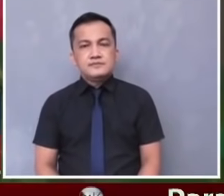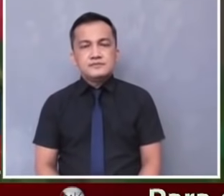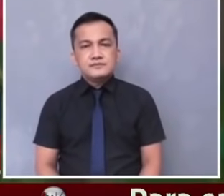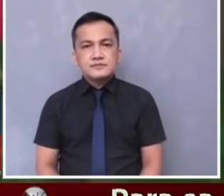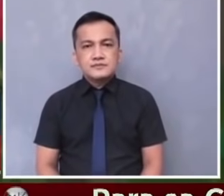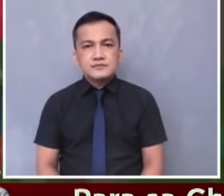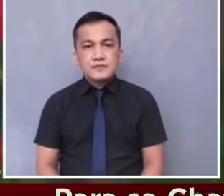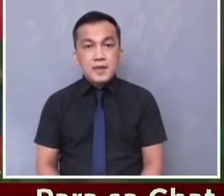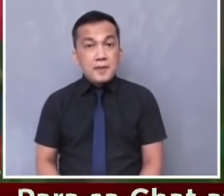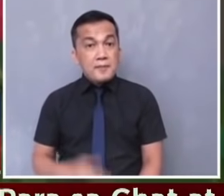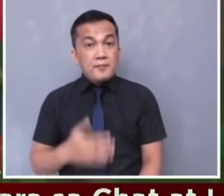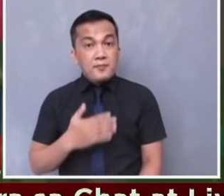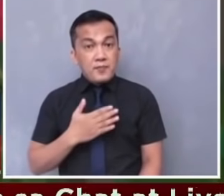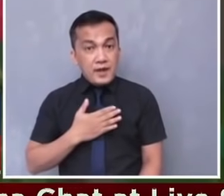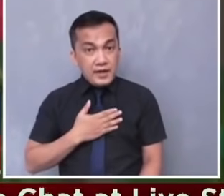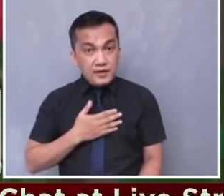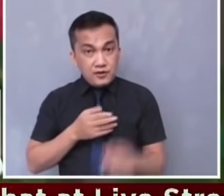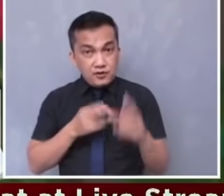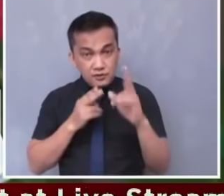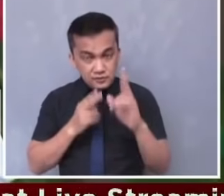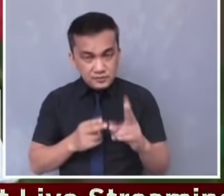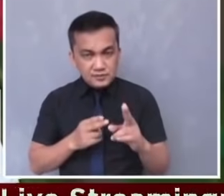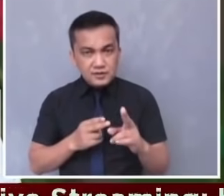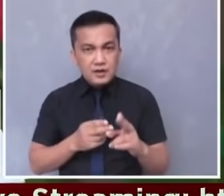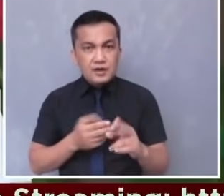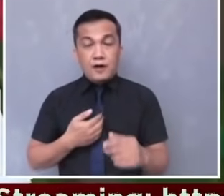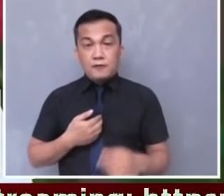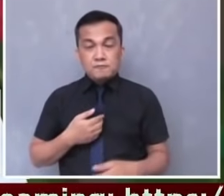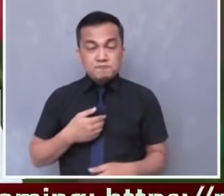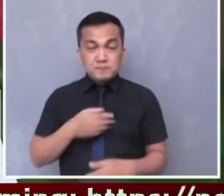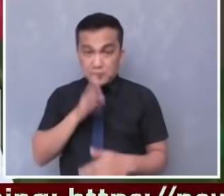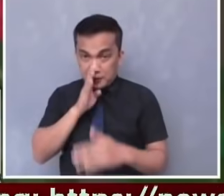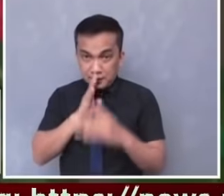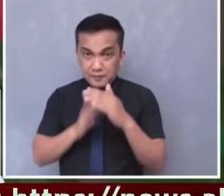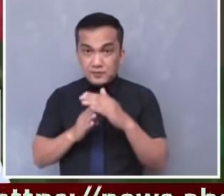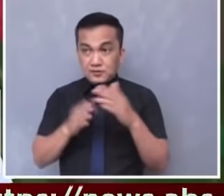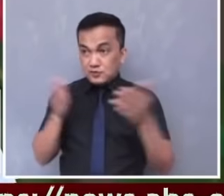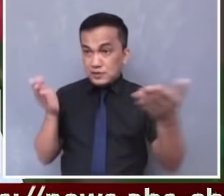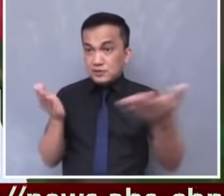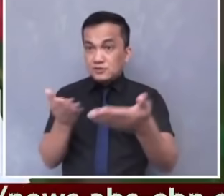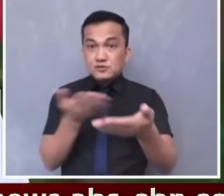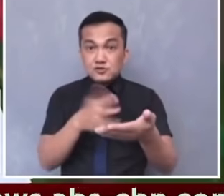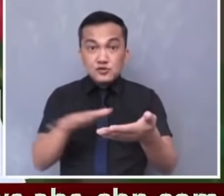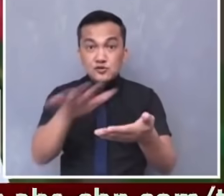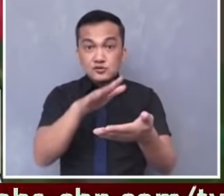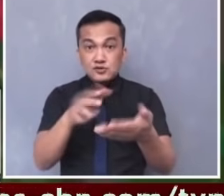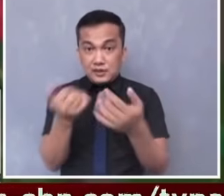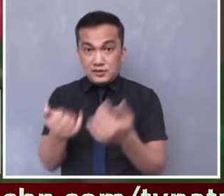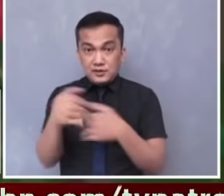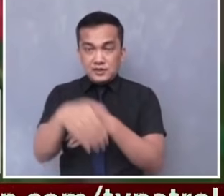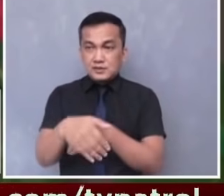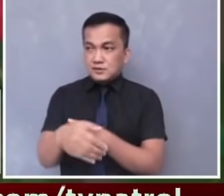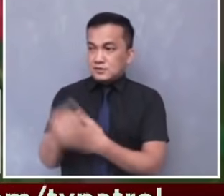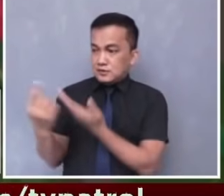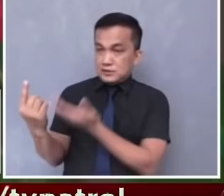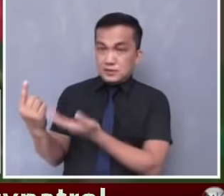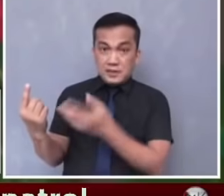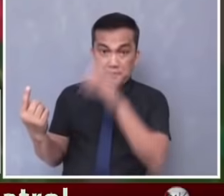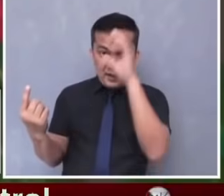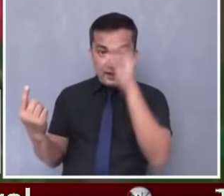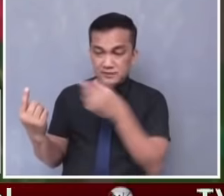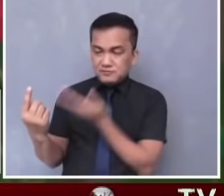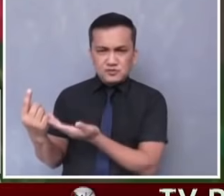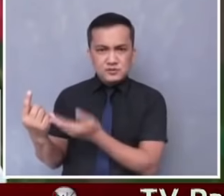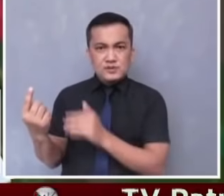my honor and I am humbled to introduce to you tonight the man who will be the